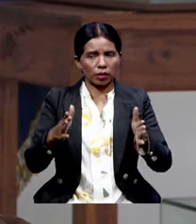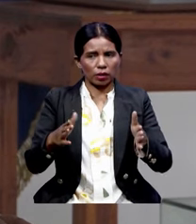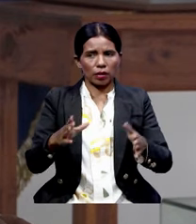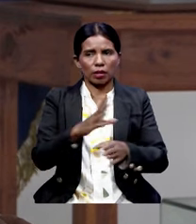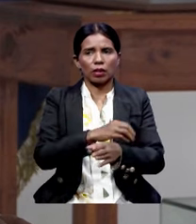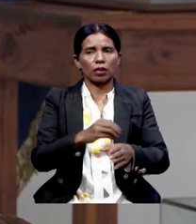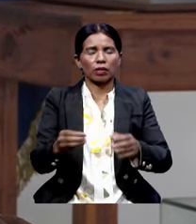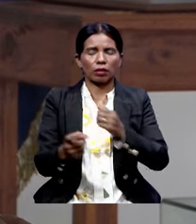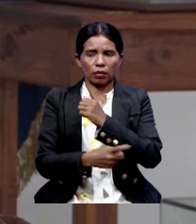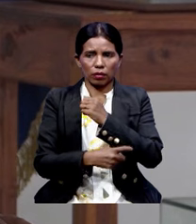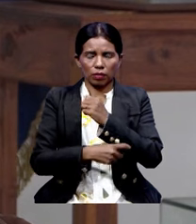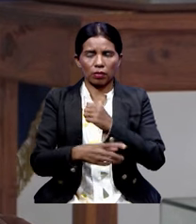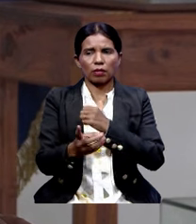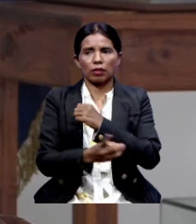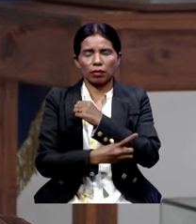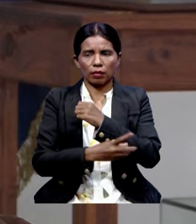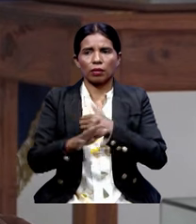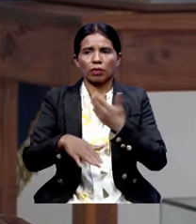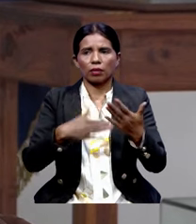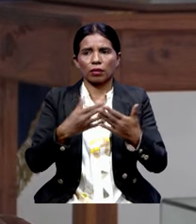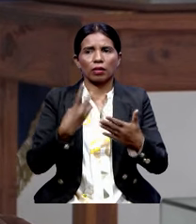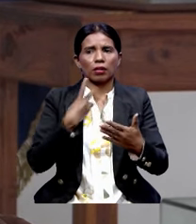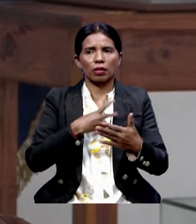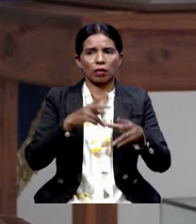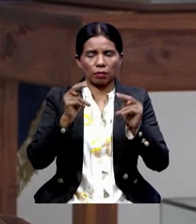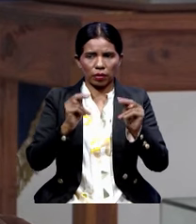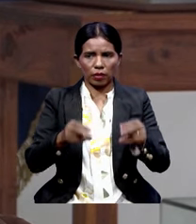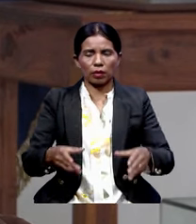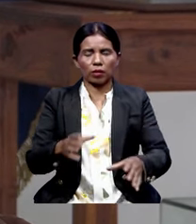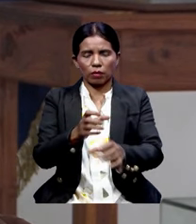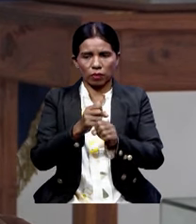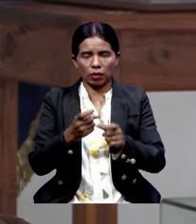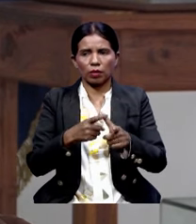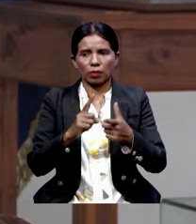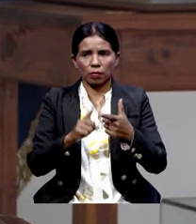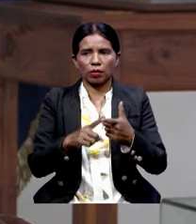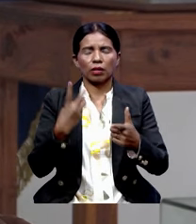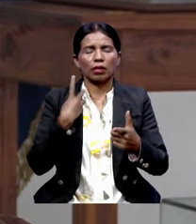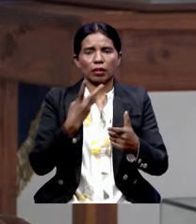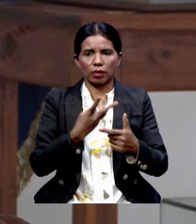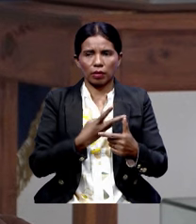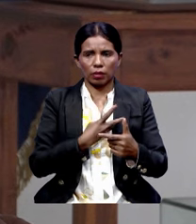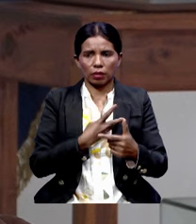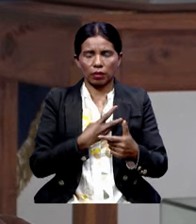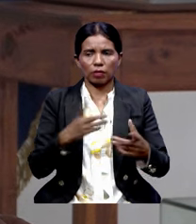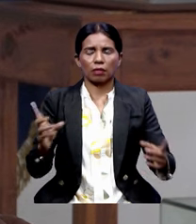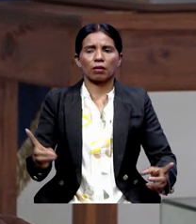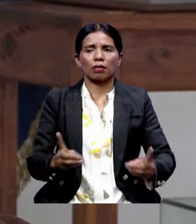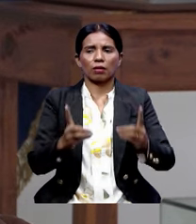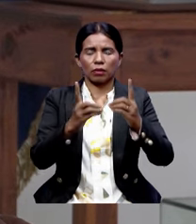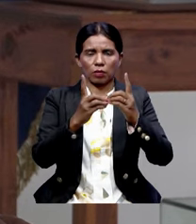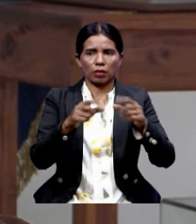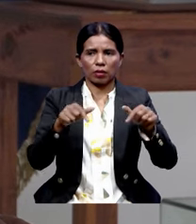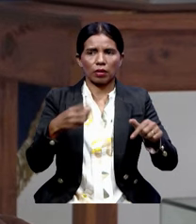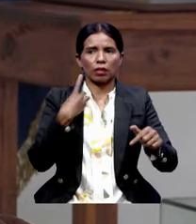inklusan sansang indisipliner sira nebe mak ita persija foti depois de itania asoro malu idane